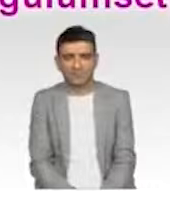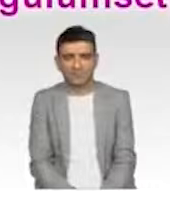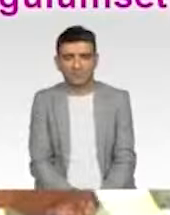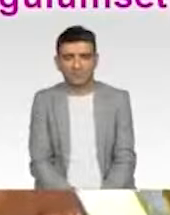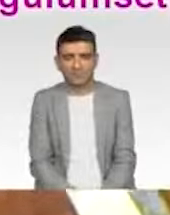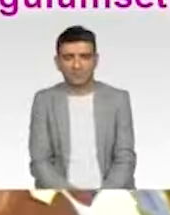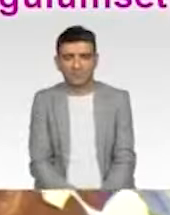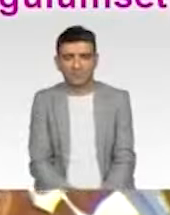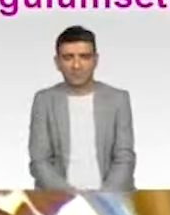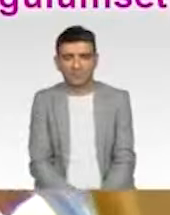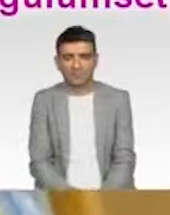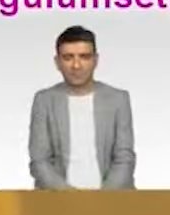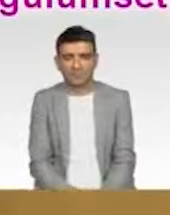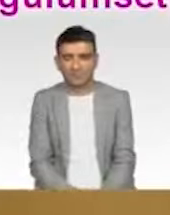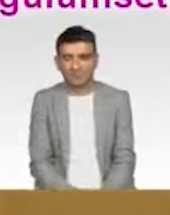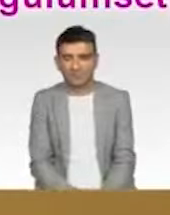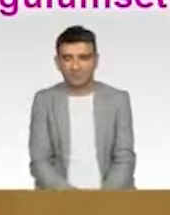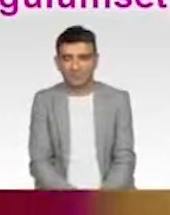tanesi.